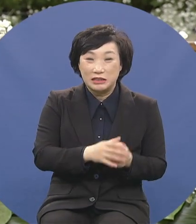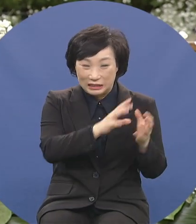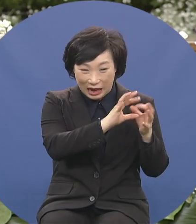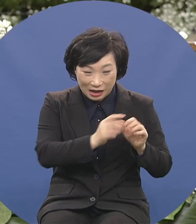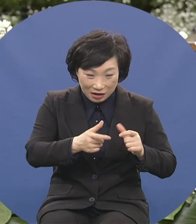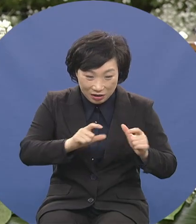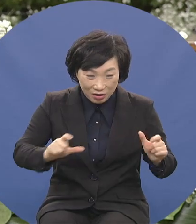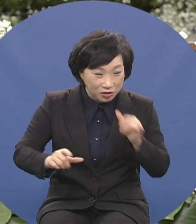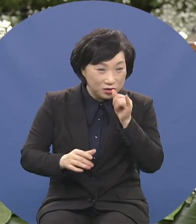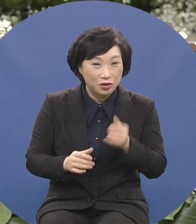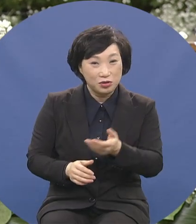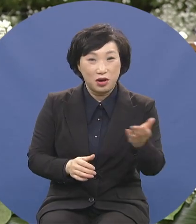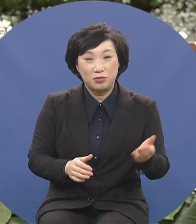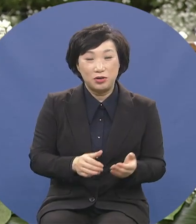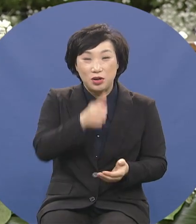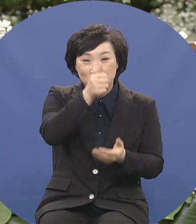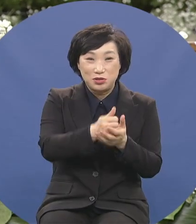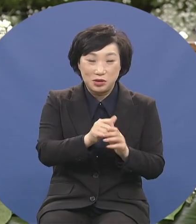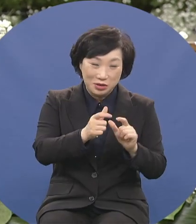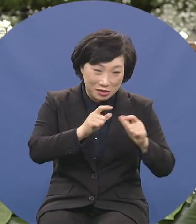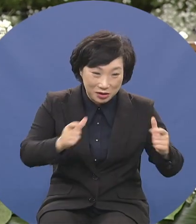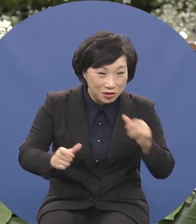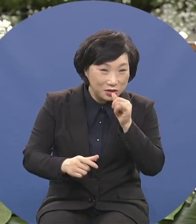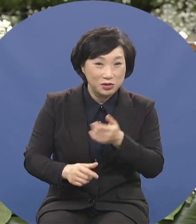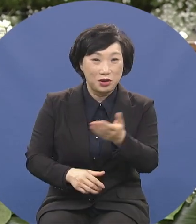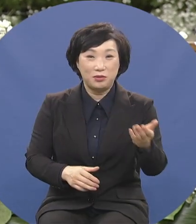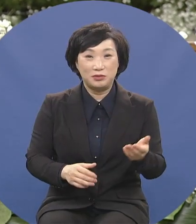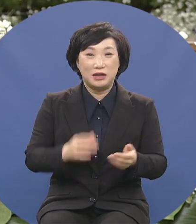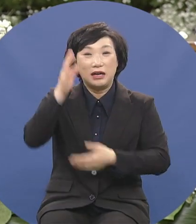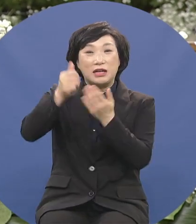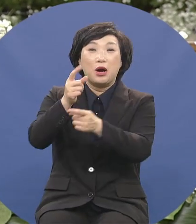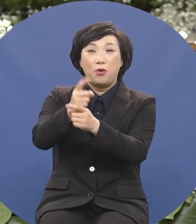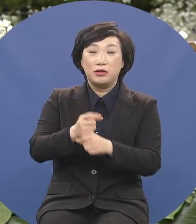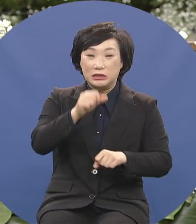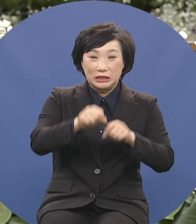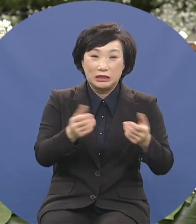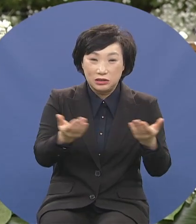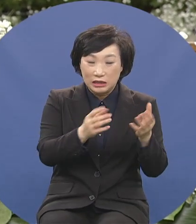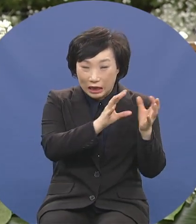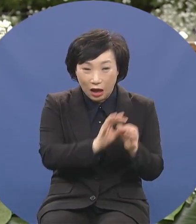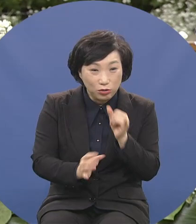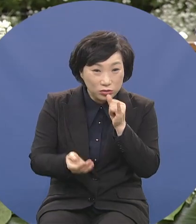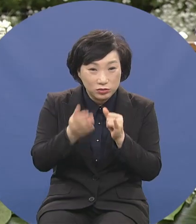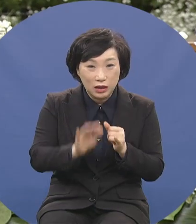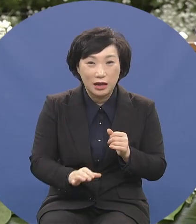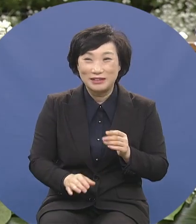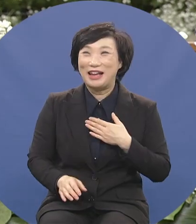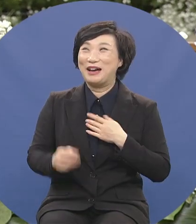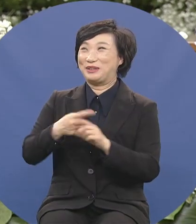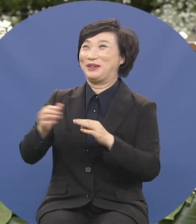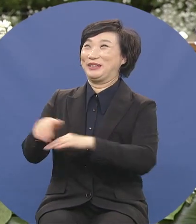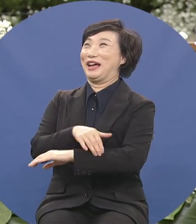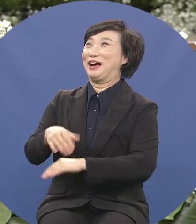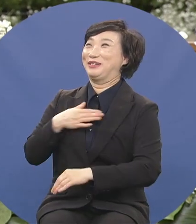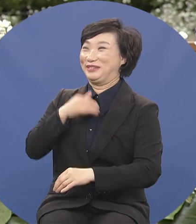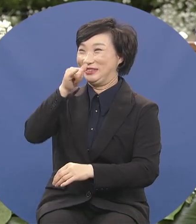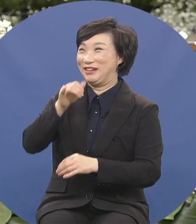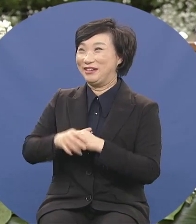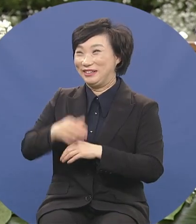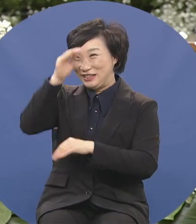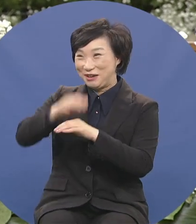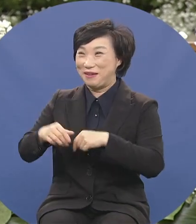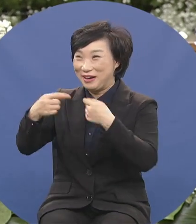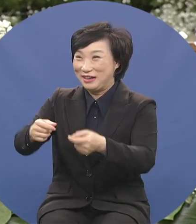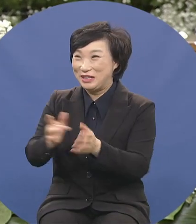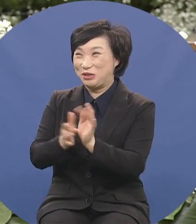불태우고 죄를 생산하고 하나님과 원수짓만 하면서도 나는 교회 왔기 때문에 나는